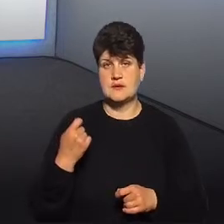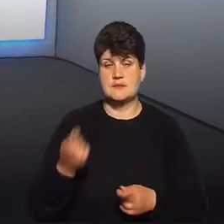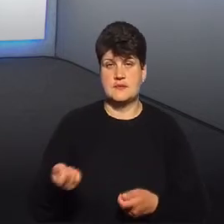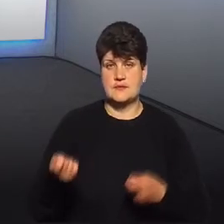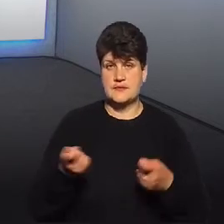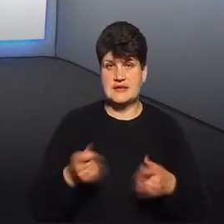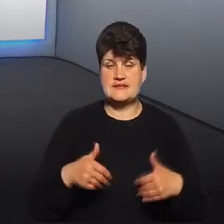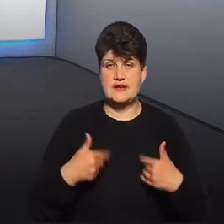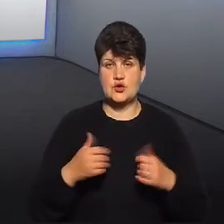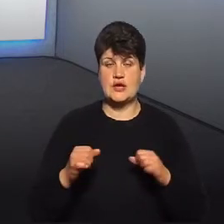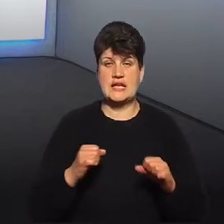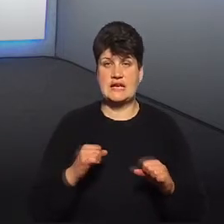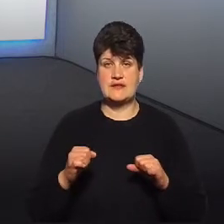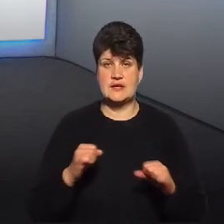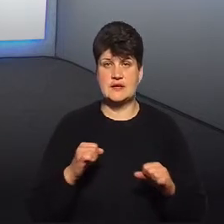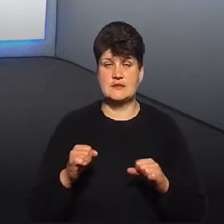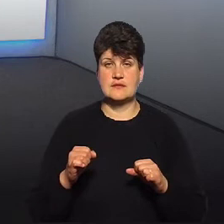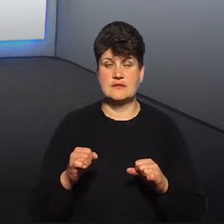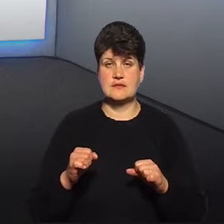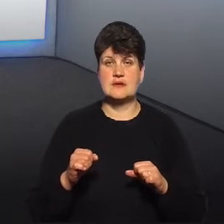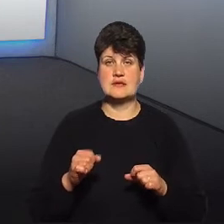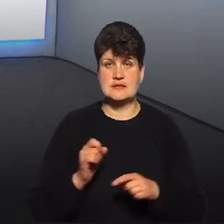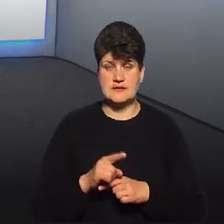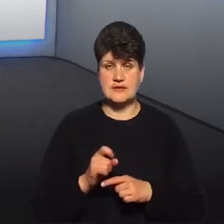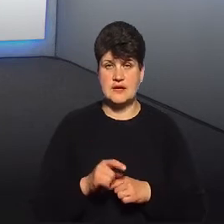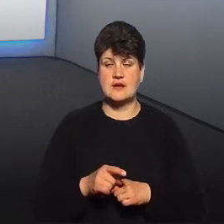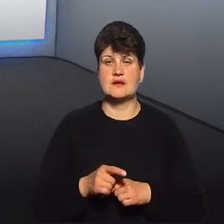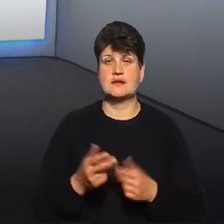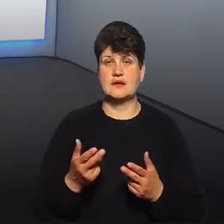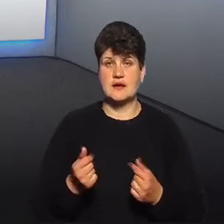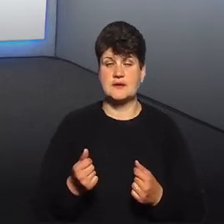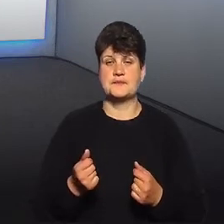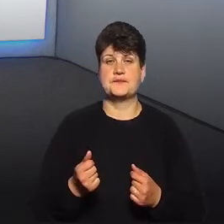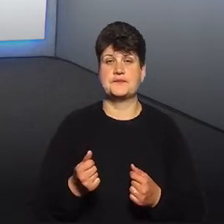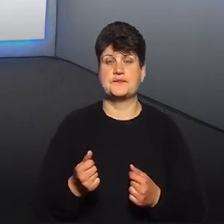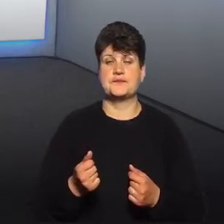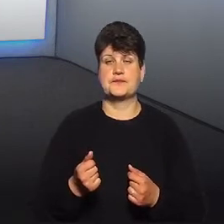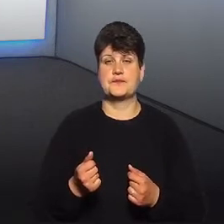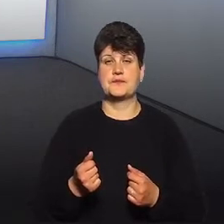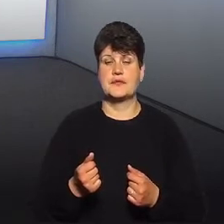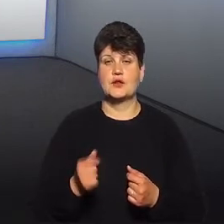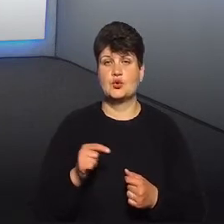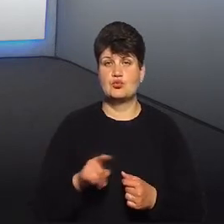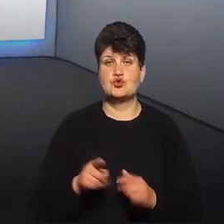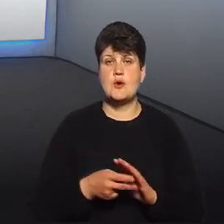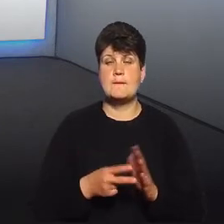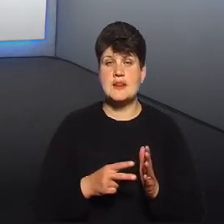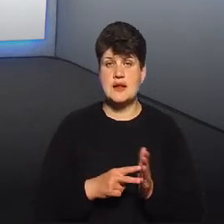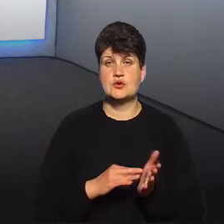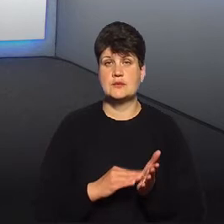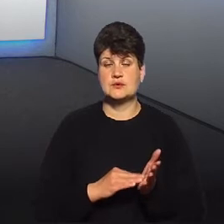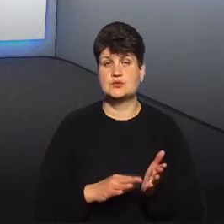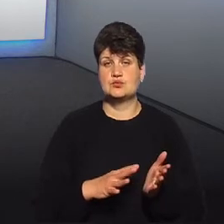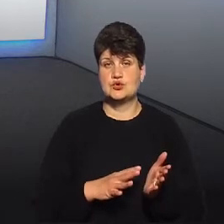керівництва. До зриву завдань цих призовів, так? Так, так. тому що план нам визначений був на